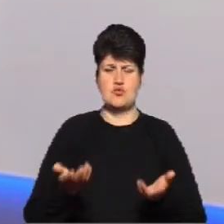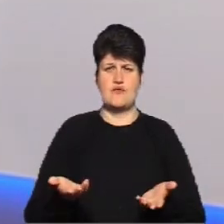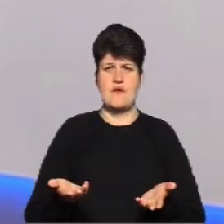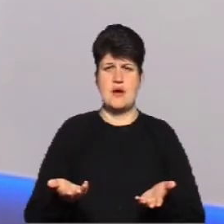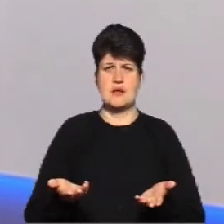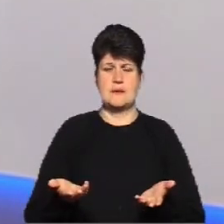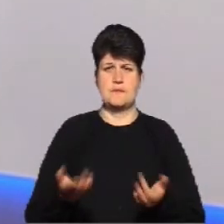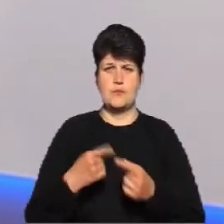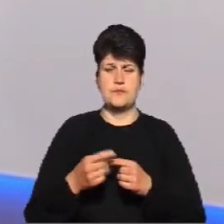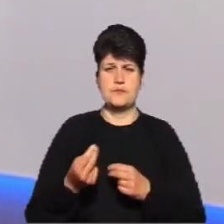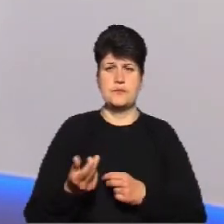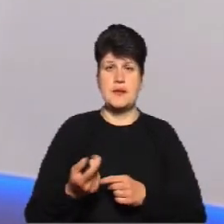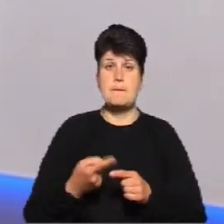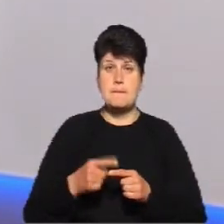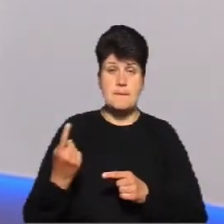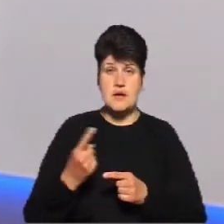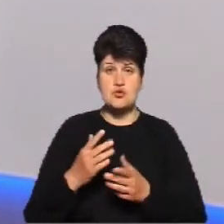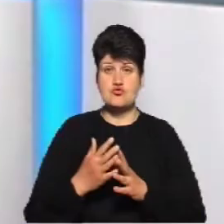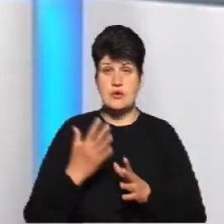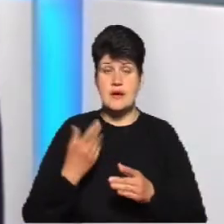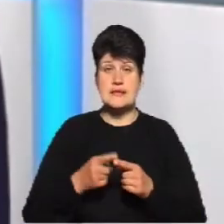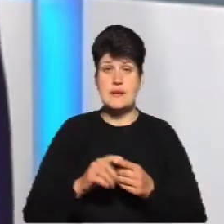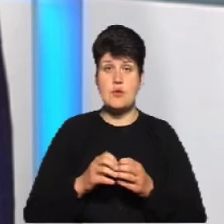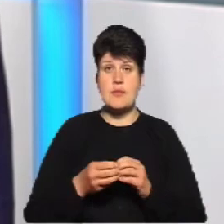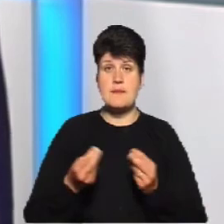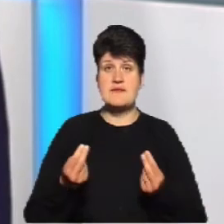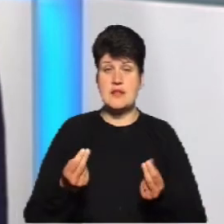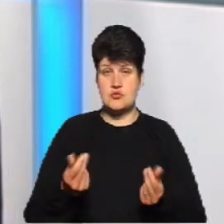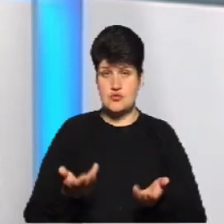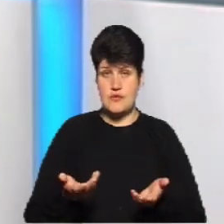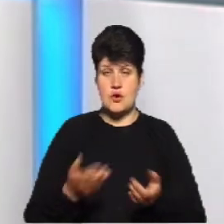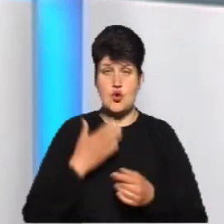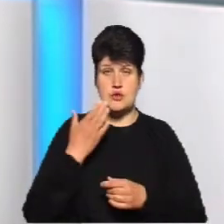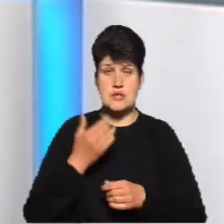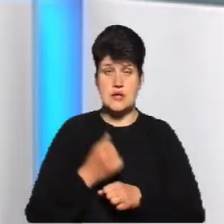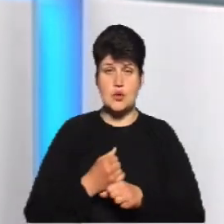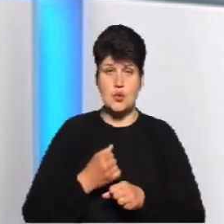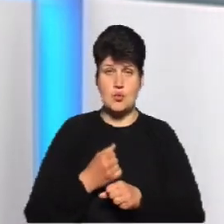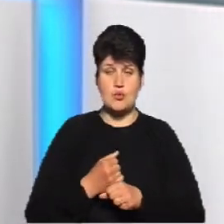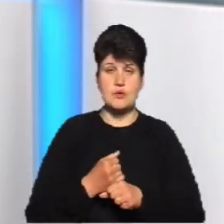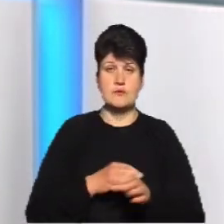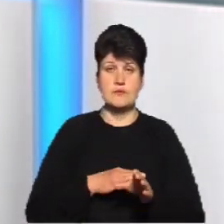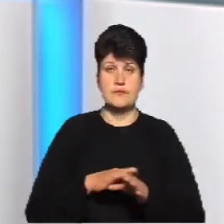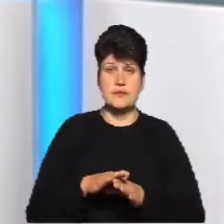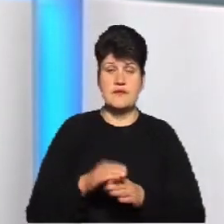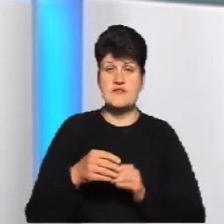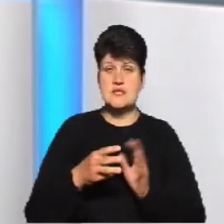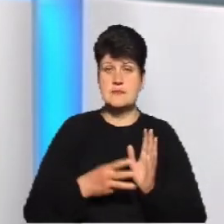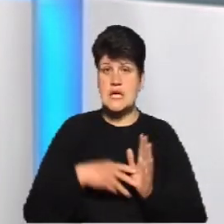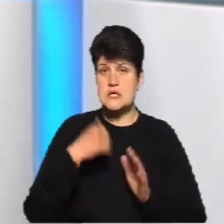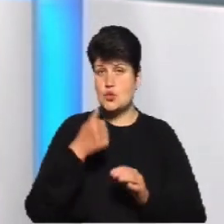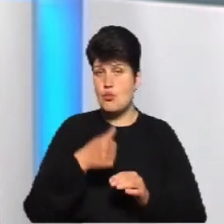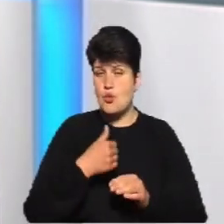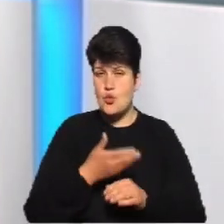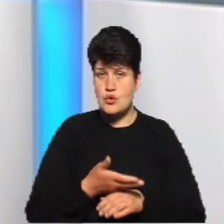до грошей. Це, перш за все, проблема з фінансуванням. Останні роботи робилися в 2018 році. Угу. Тоді